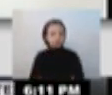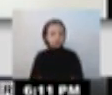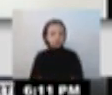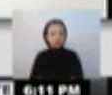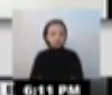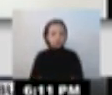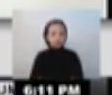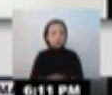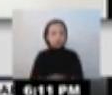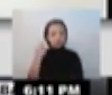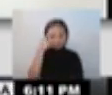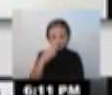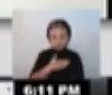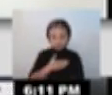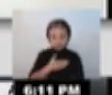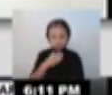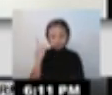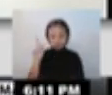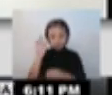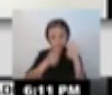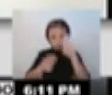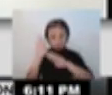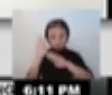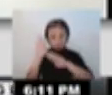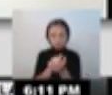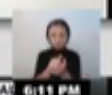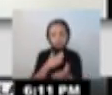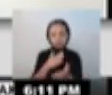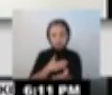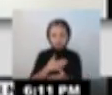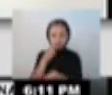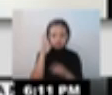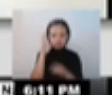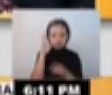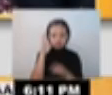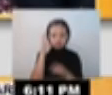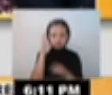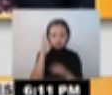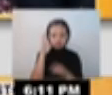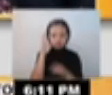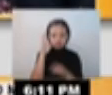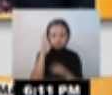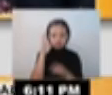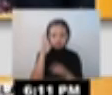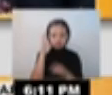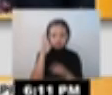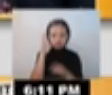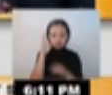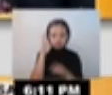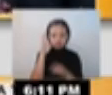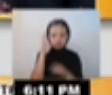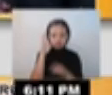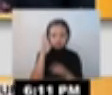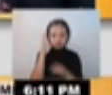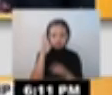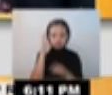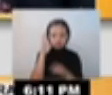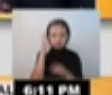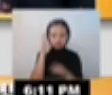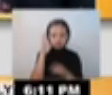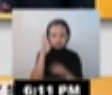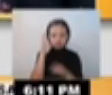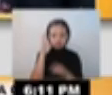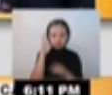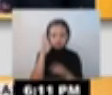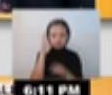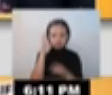problema dyan, yun lang ang aking problema kaya ayaw kong mag-attend. Yun. Opo. Paano po kung magkaroon ng paralel o yung ganun din pagtawag para